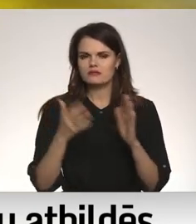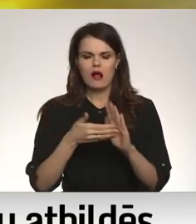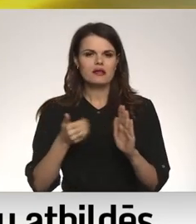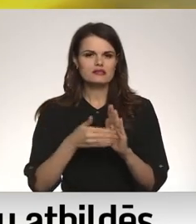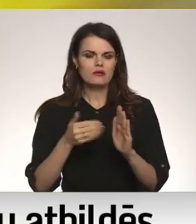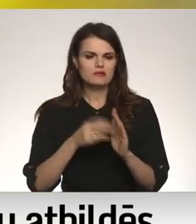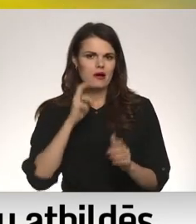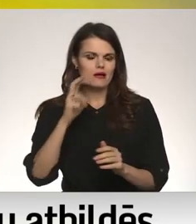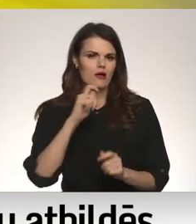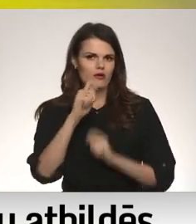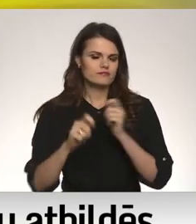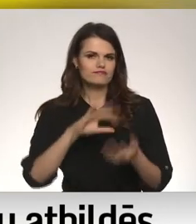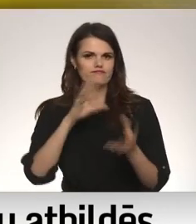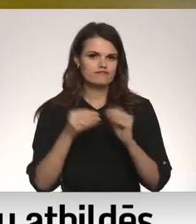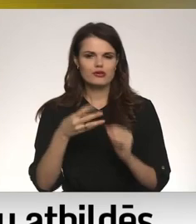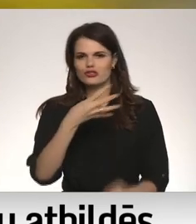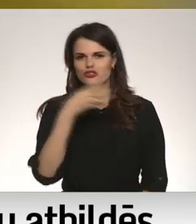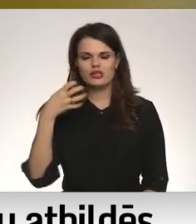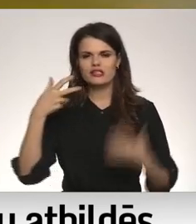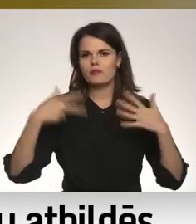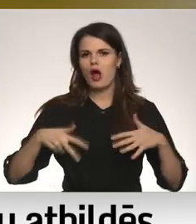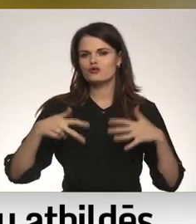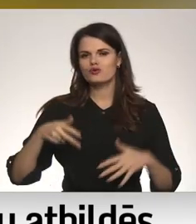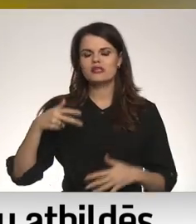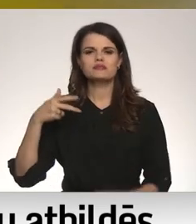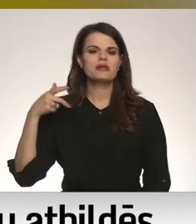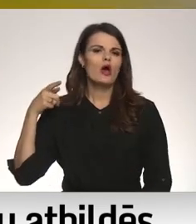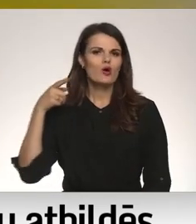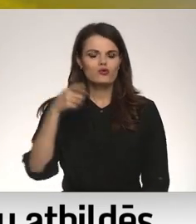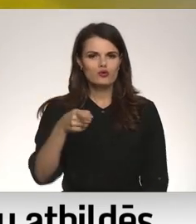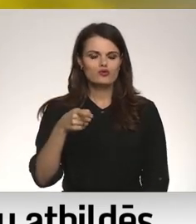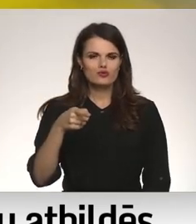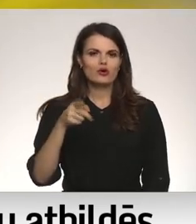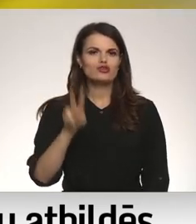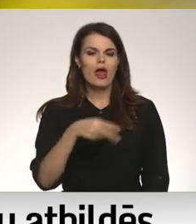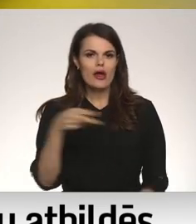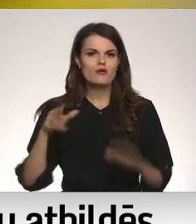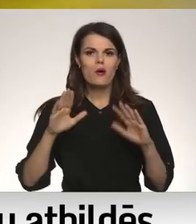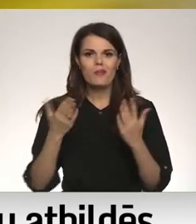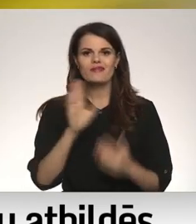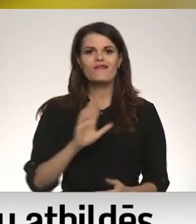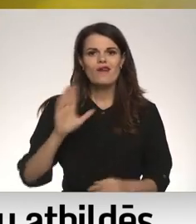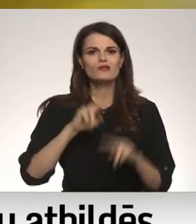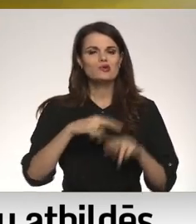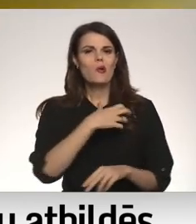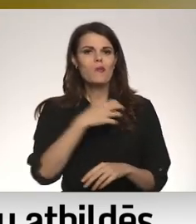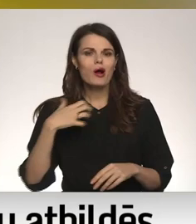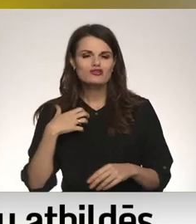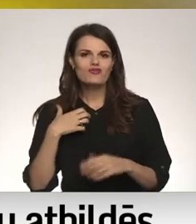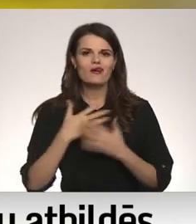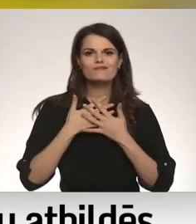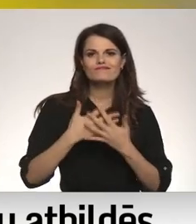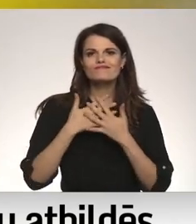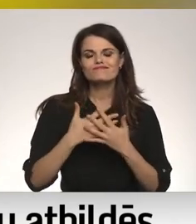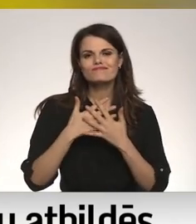rekord liela summa, vairāk nekā 483 tūkstoši eiro. Taču valsts un pašvaldību aktivitāte un vēlme risināt uzdotos